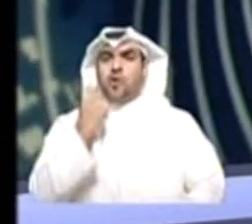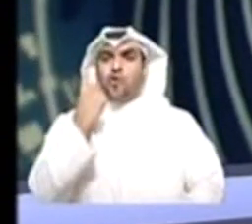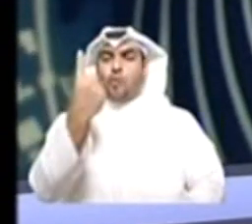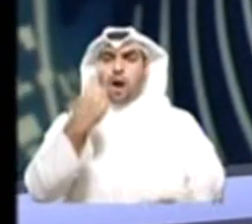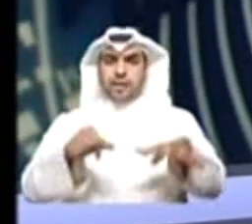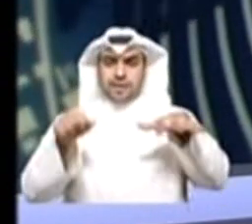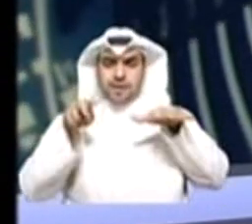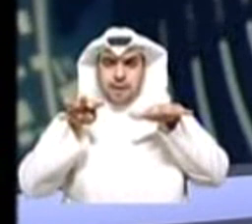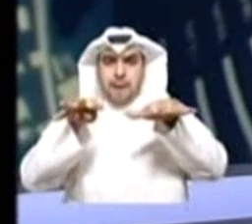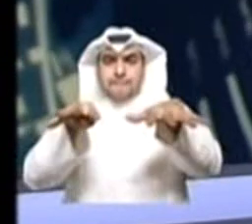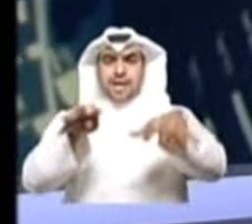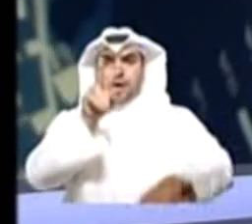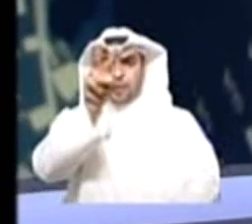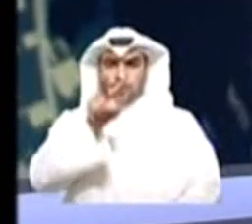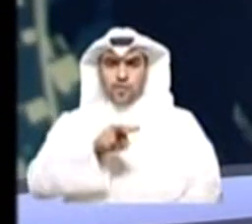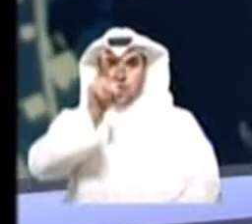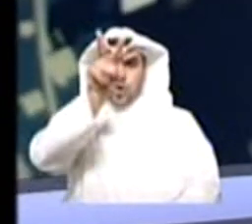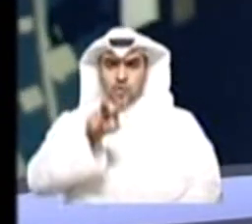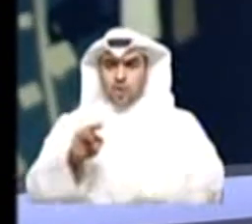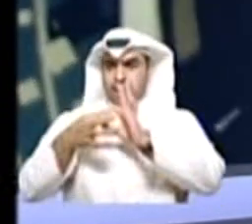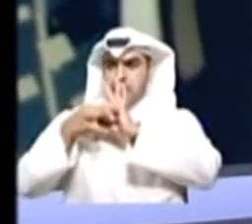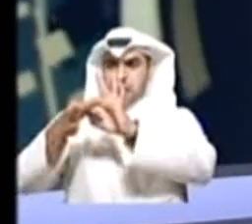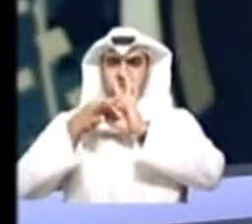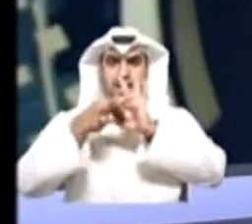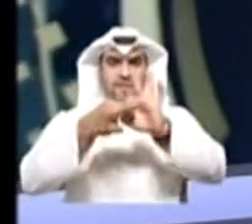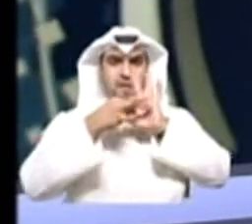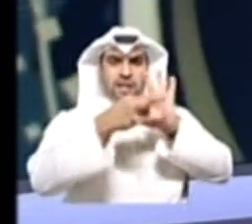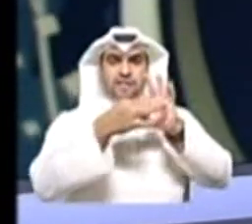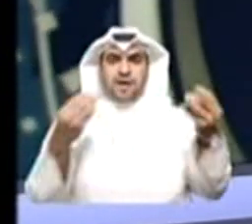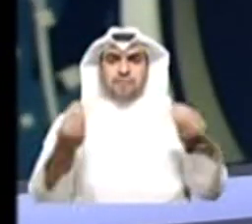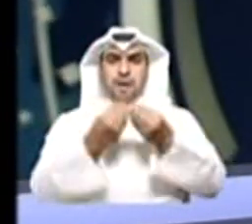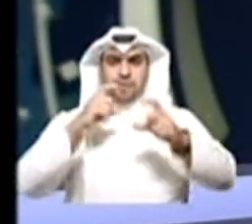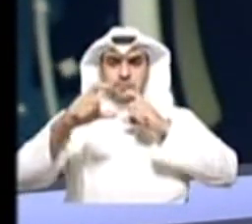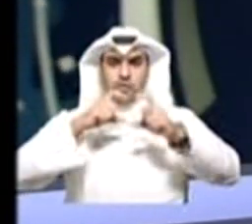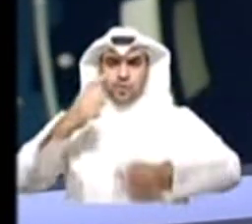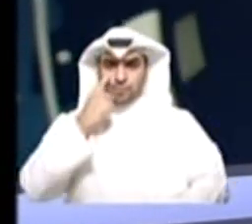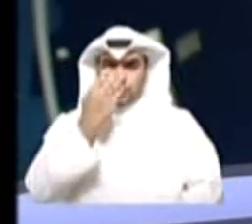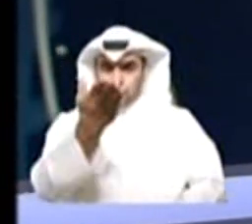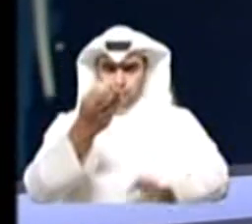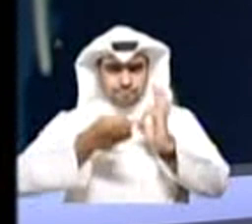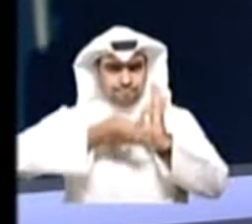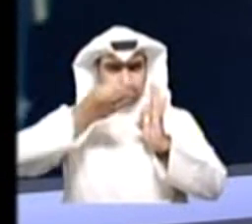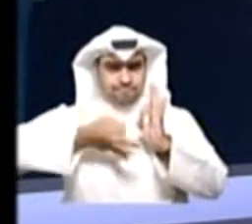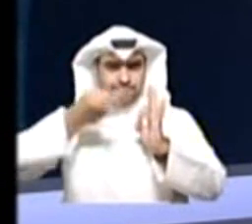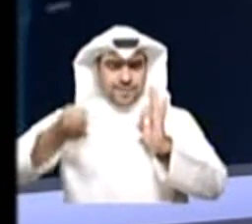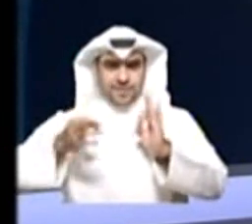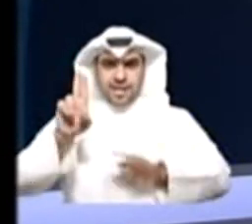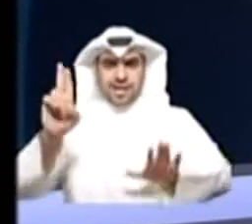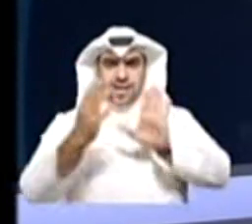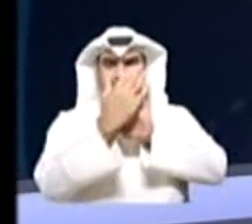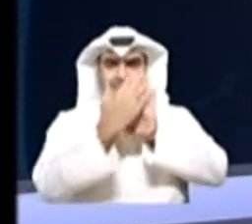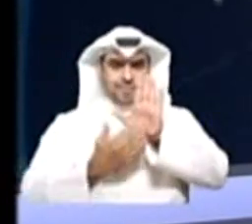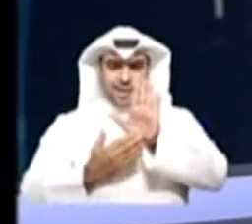البنوك، وذلك للمساهمة في توسعة عملياتها للنفط والغاز. المزيد من التفاصيل نتابعها مع تقرير الزميل رائد